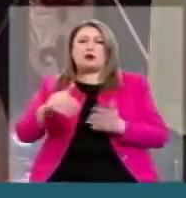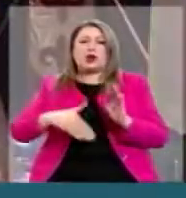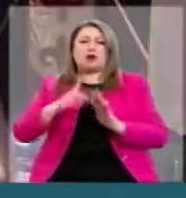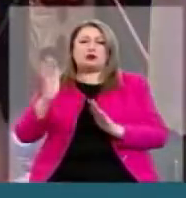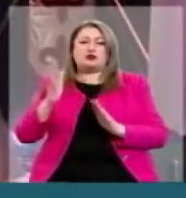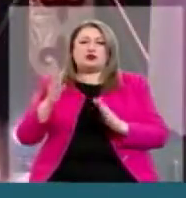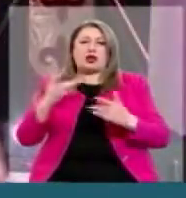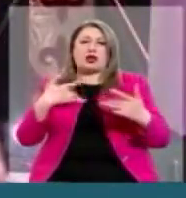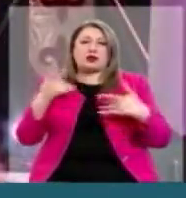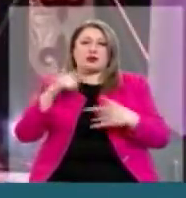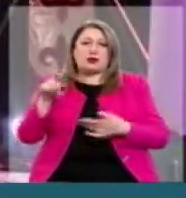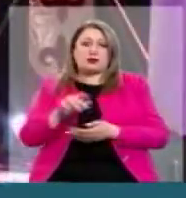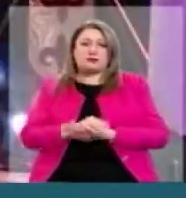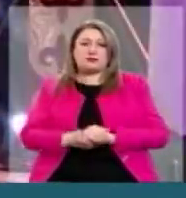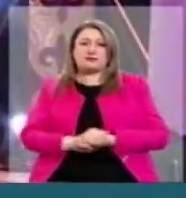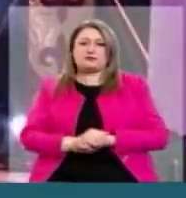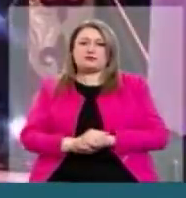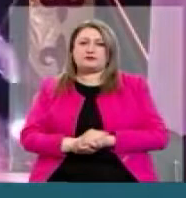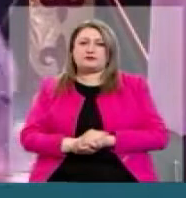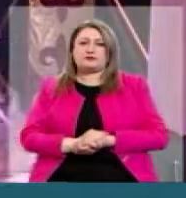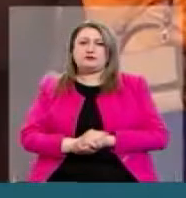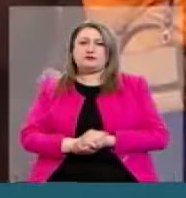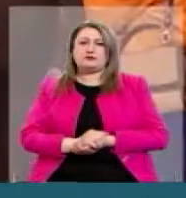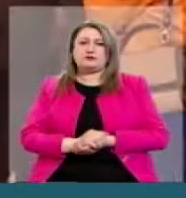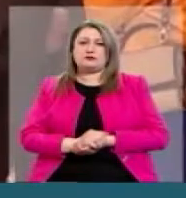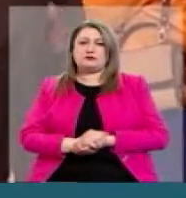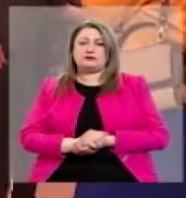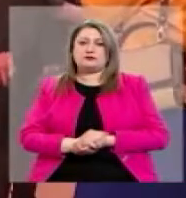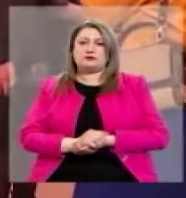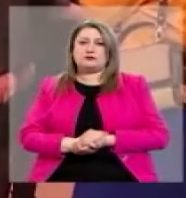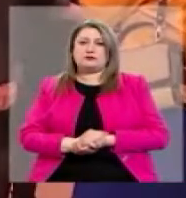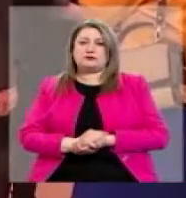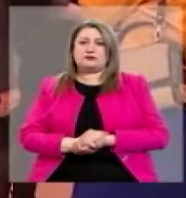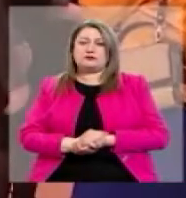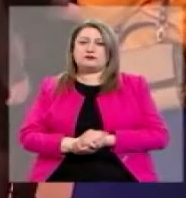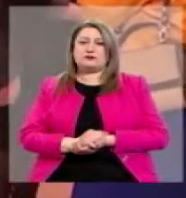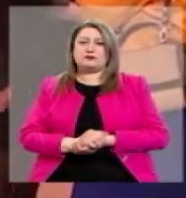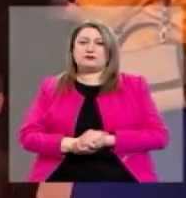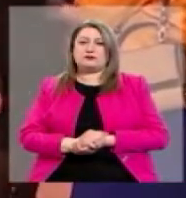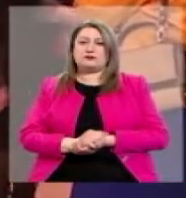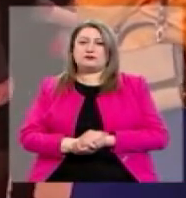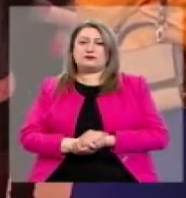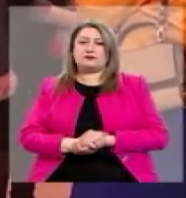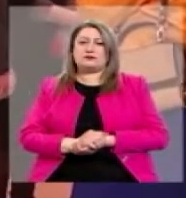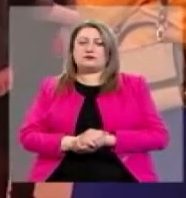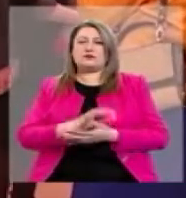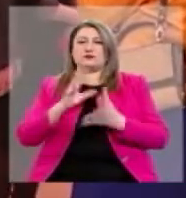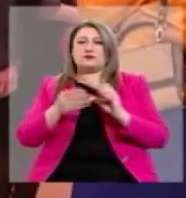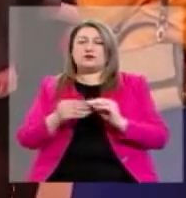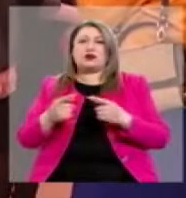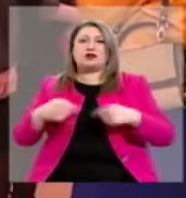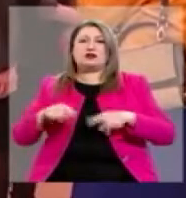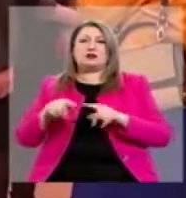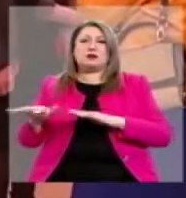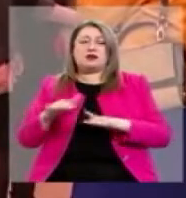ғана емес, жергілікті өнерпаздардың да көңілі толады. Бұл фестиваль биылғы жылы Қазақстанның мәдени